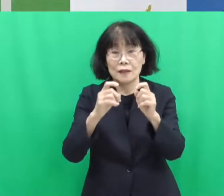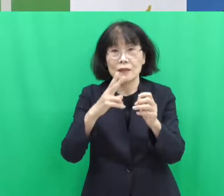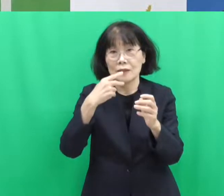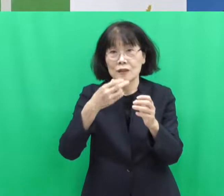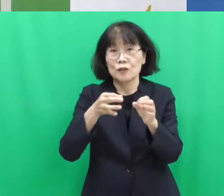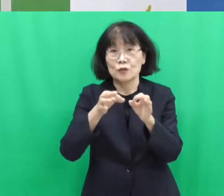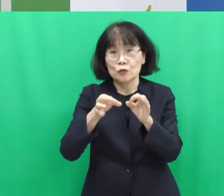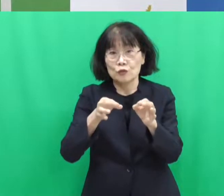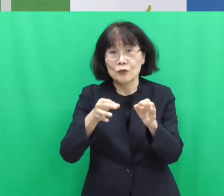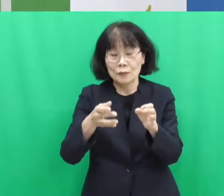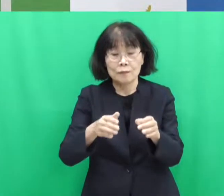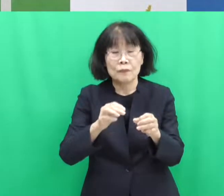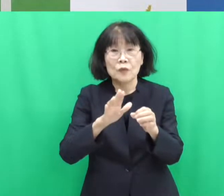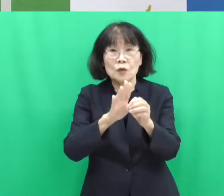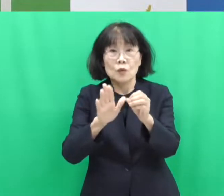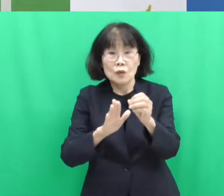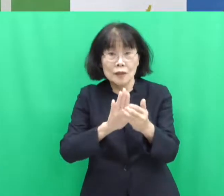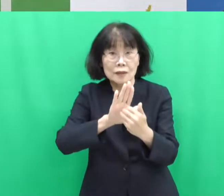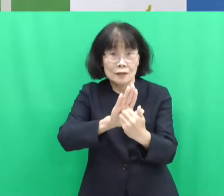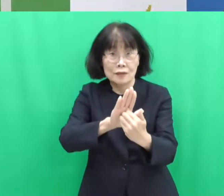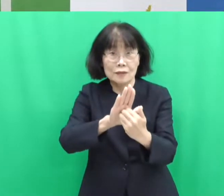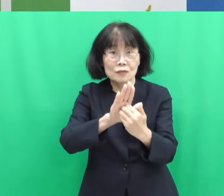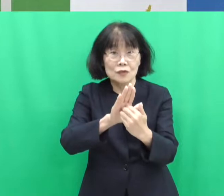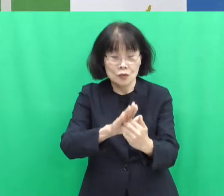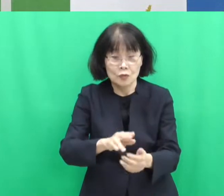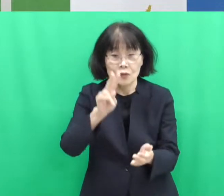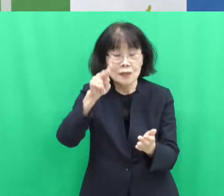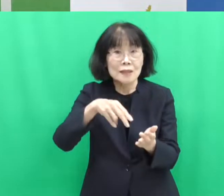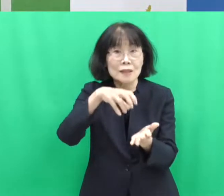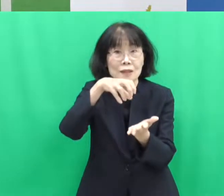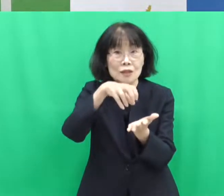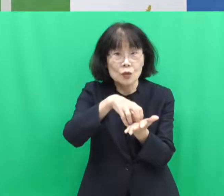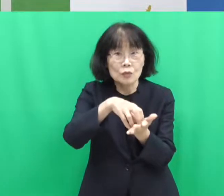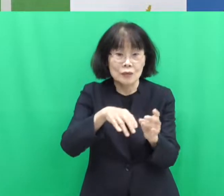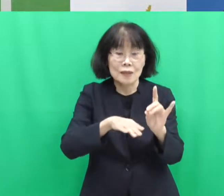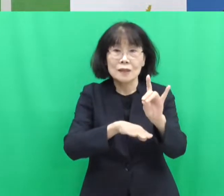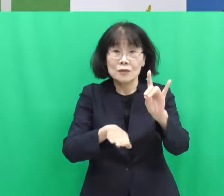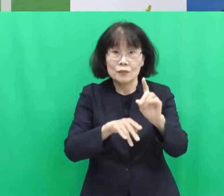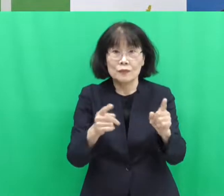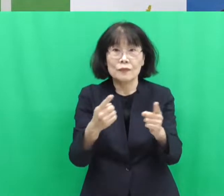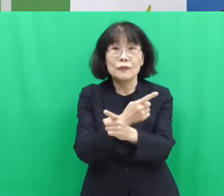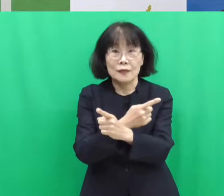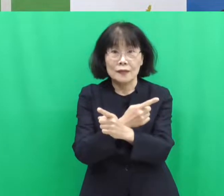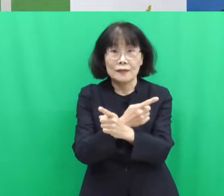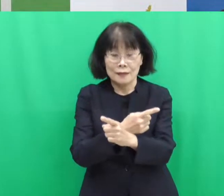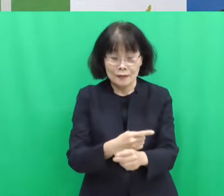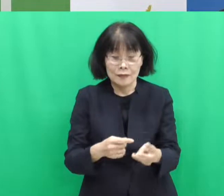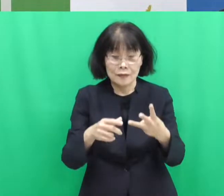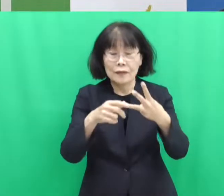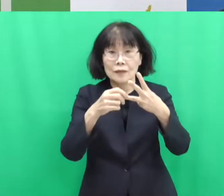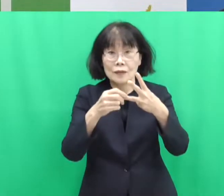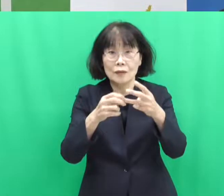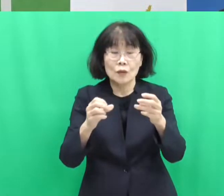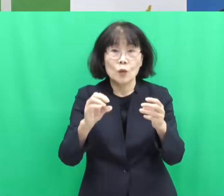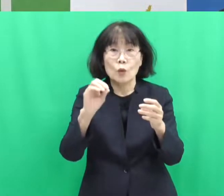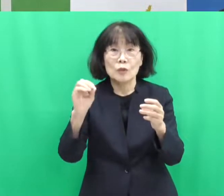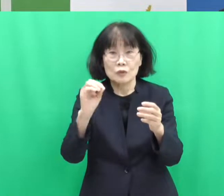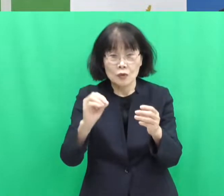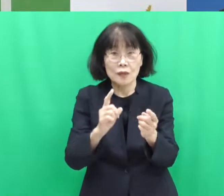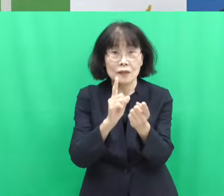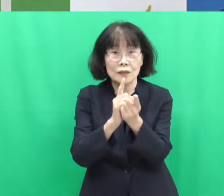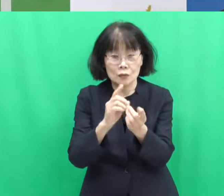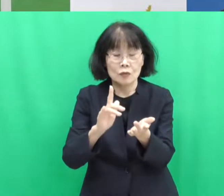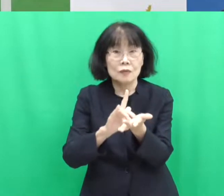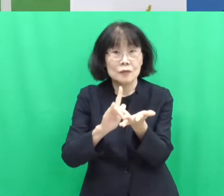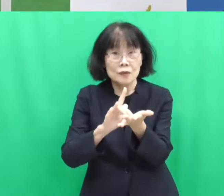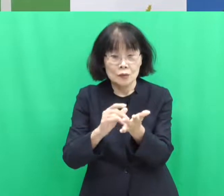飲食店コロナ対策認証制度における認証基準の改定について、3点目はオミクロン株対応ワク